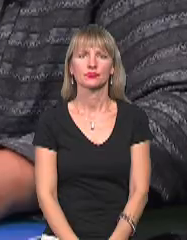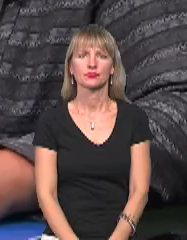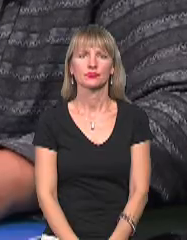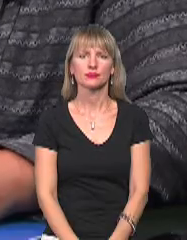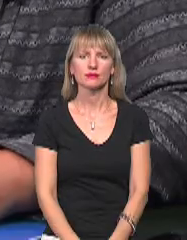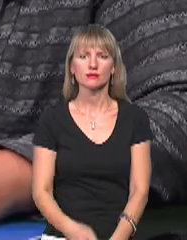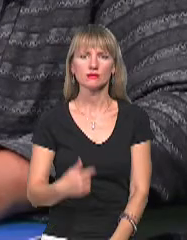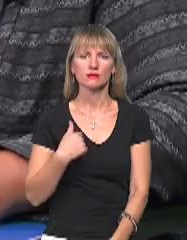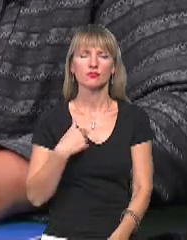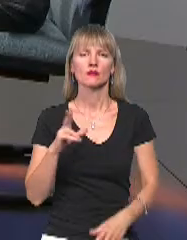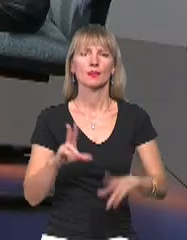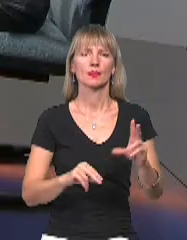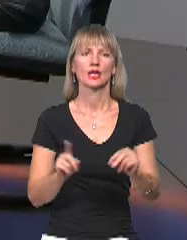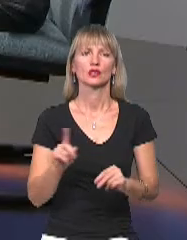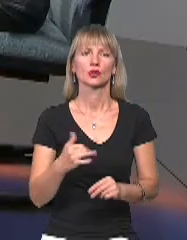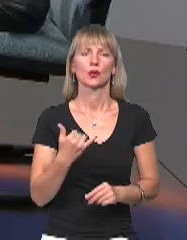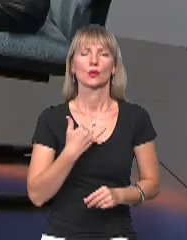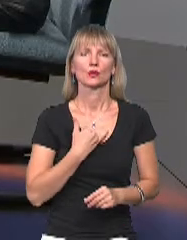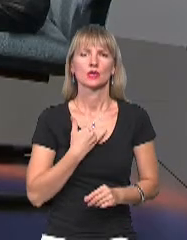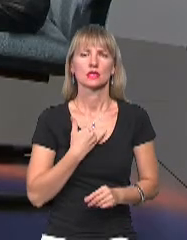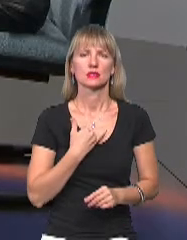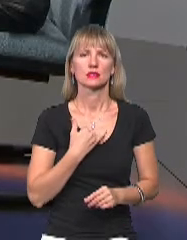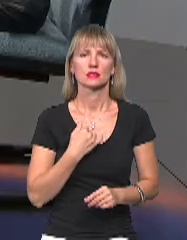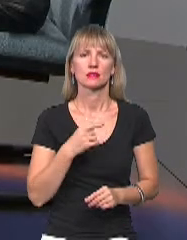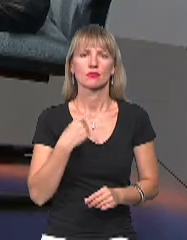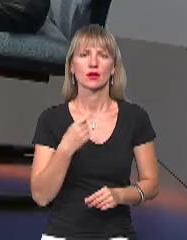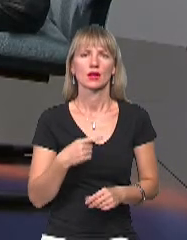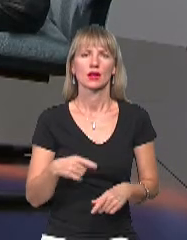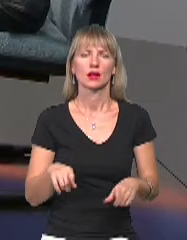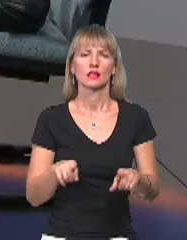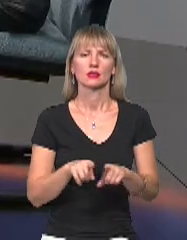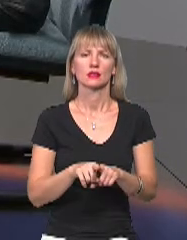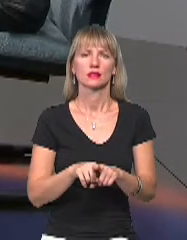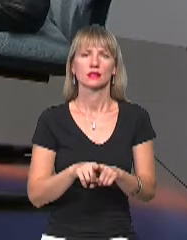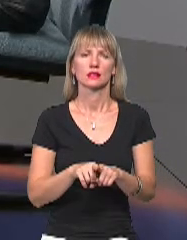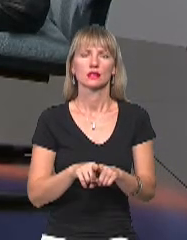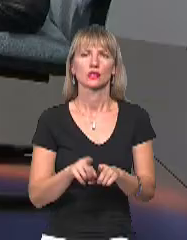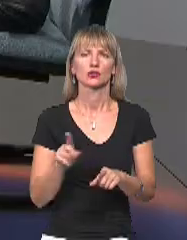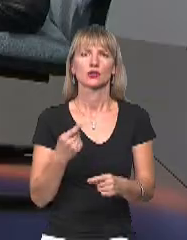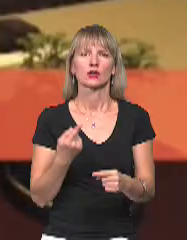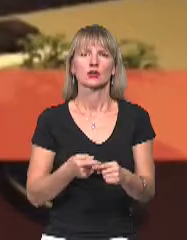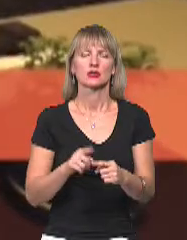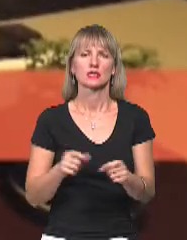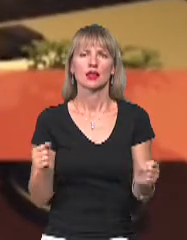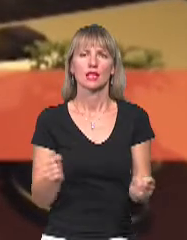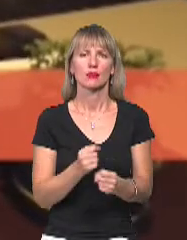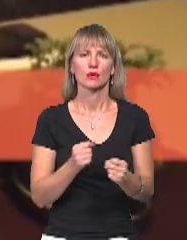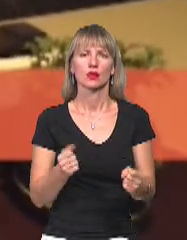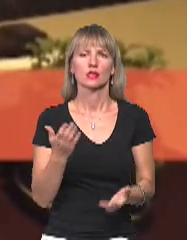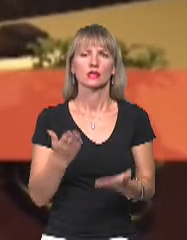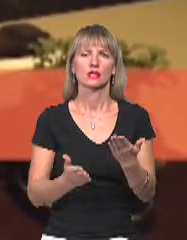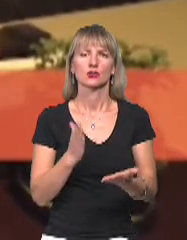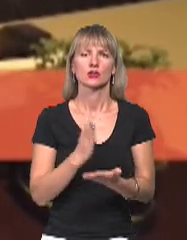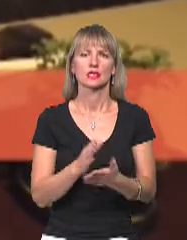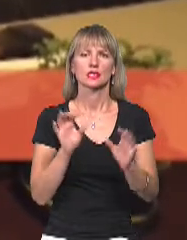Я вважаю, що в нас не дуже добре працює сьогодні соціальні служби, не дуже добре. Тому що це неможливо. Якщо є